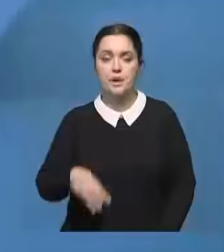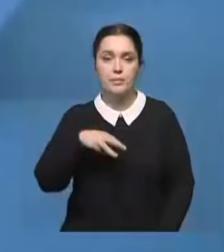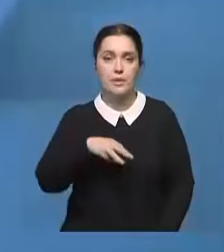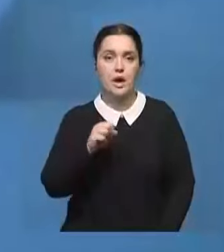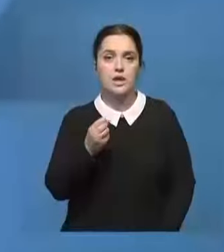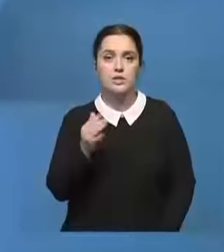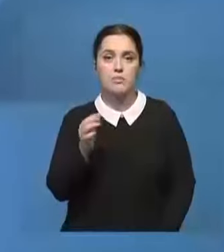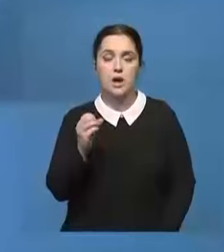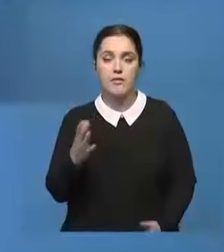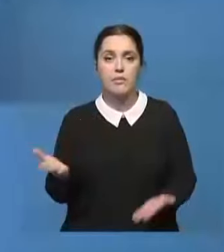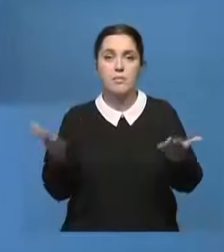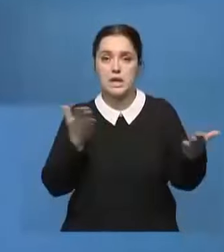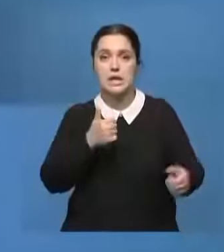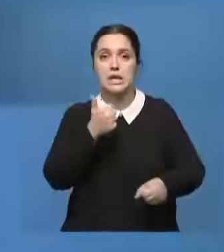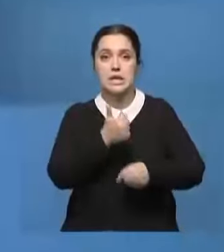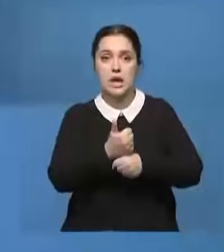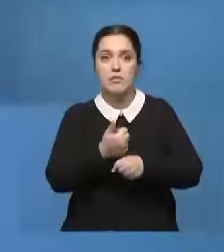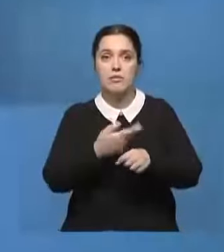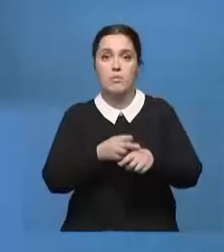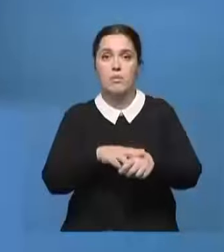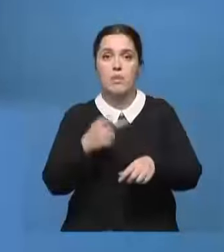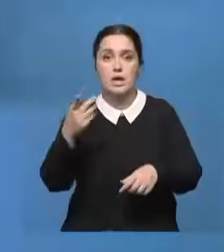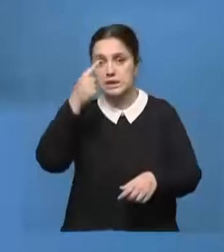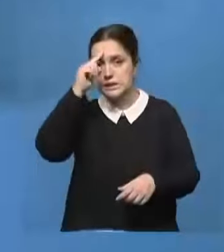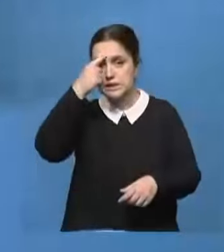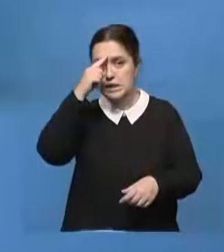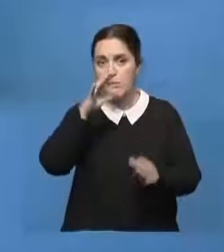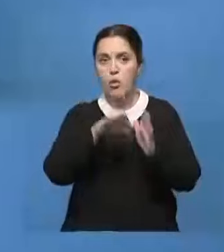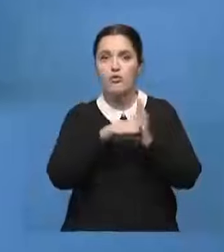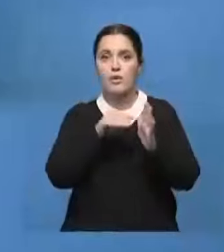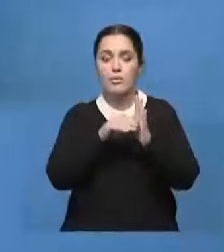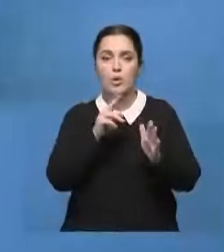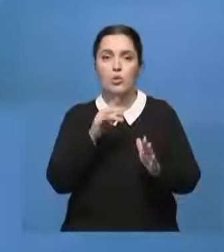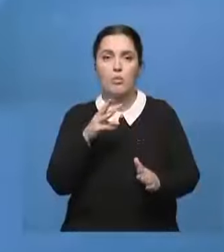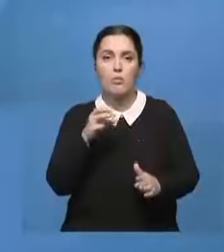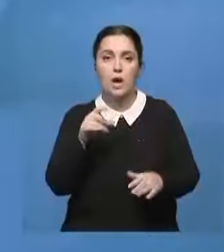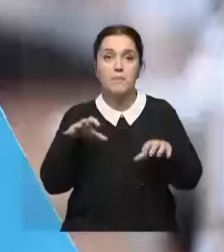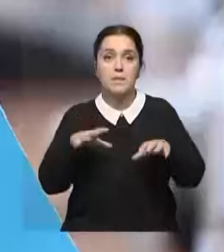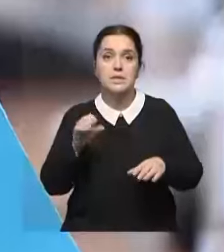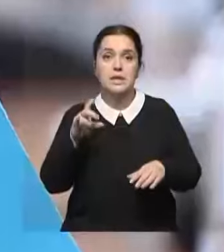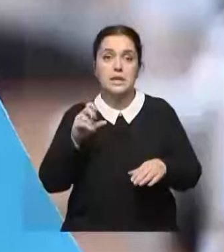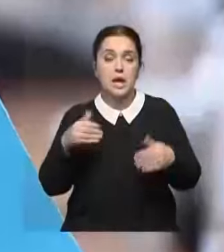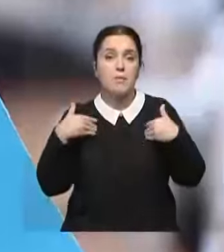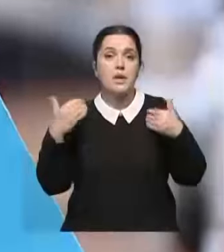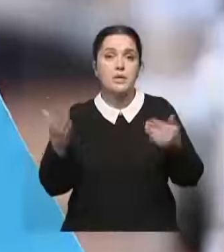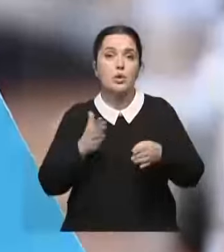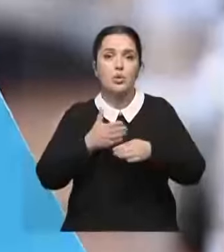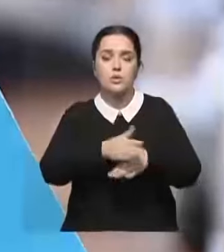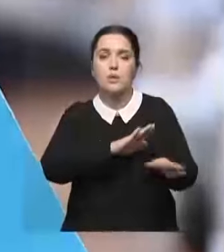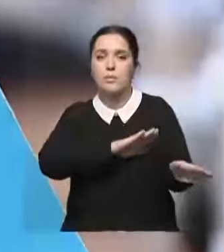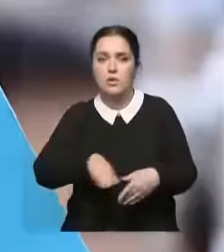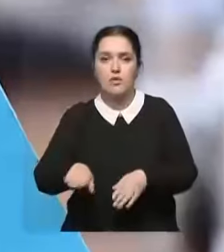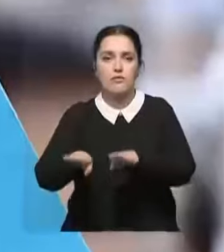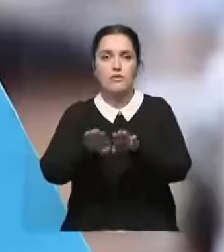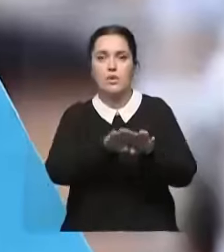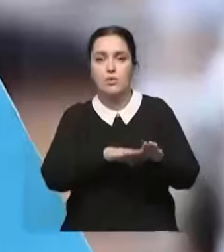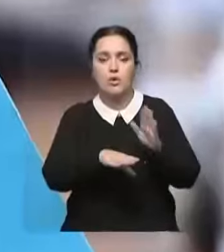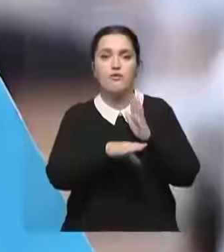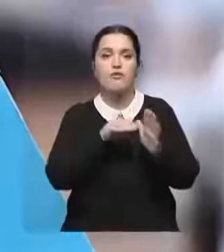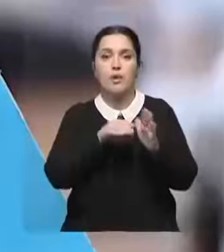Маулен Ашимбаев принял главного комиссара Индии по выборам Раджива Кумара. Председатель Сената поздравил гостя с прошедшими всеобщими выборами